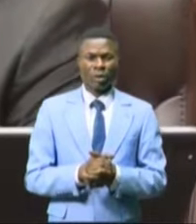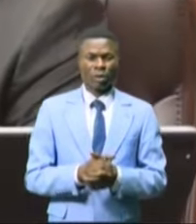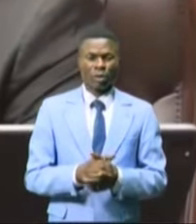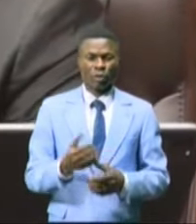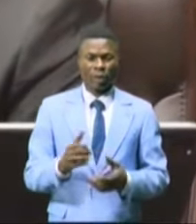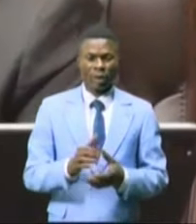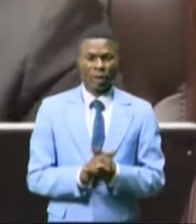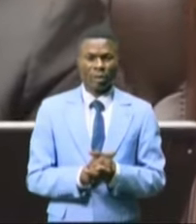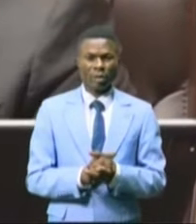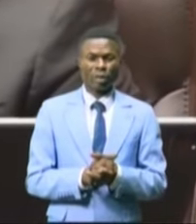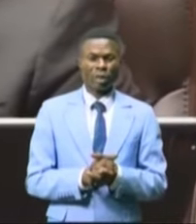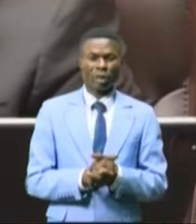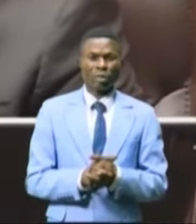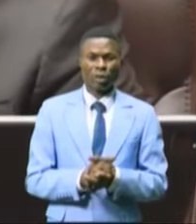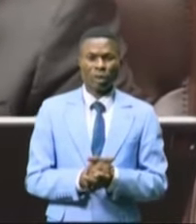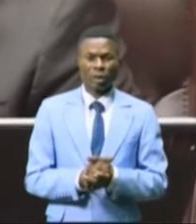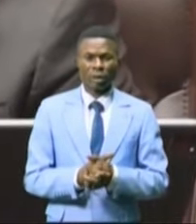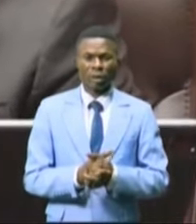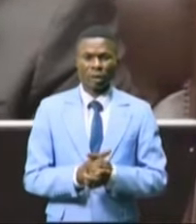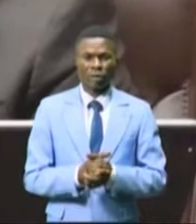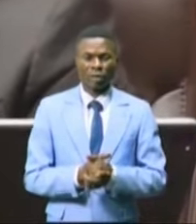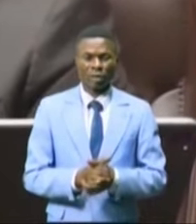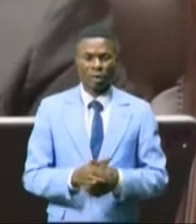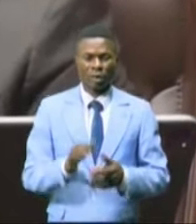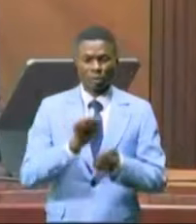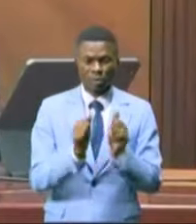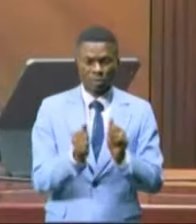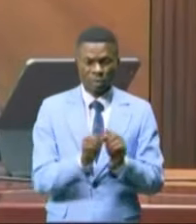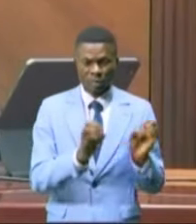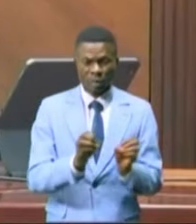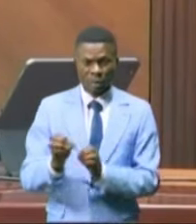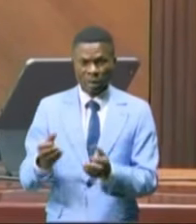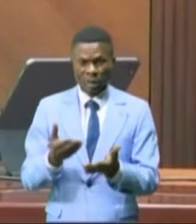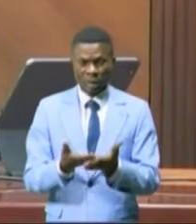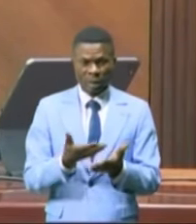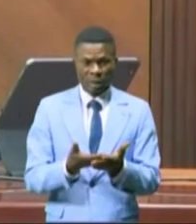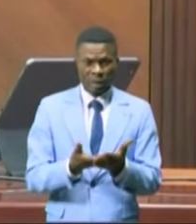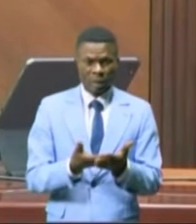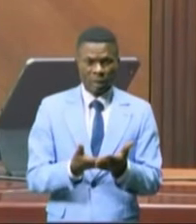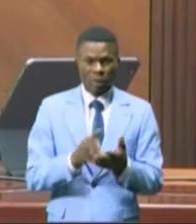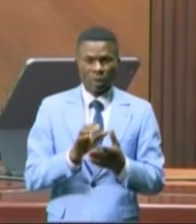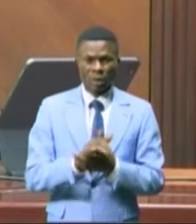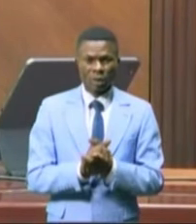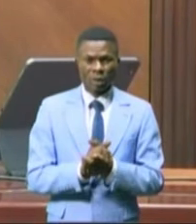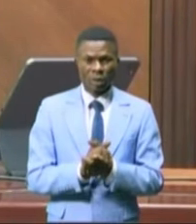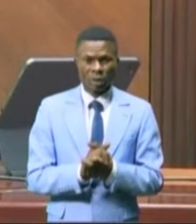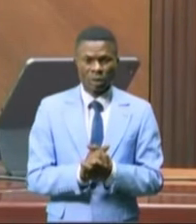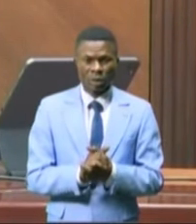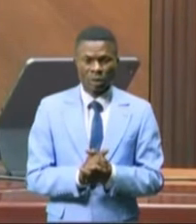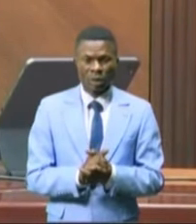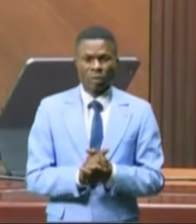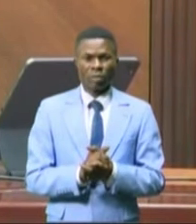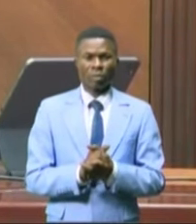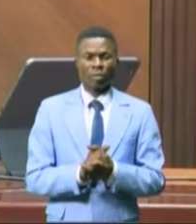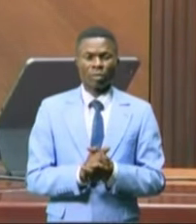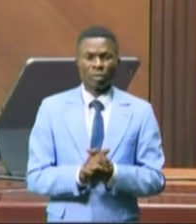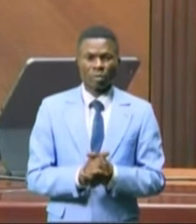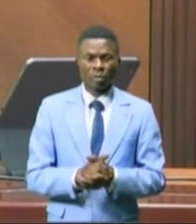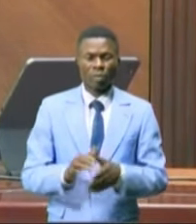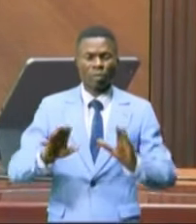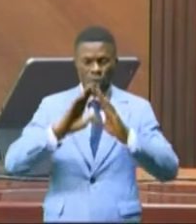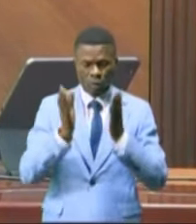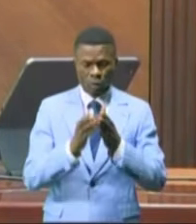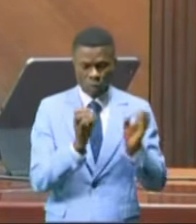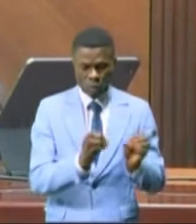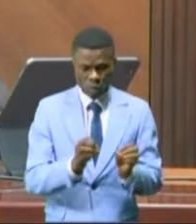successivement à la République d'Angola, au Qatar en passant par le Royaume de Belgique et en Antalya, en Turquie, où s'était née